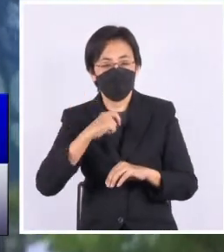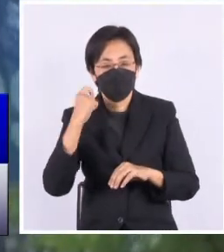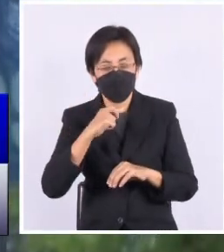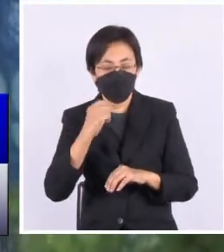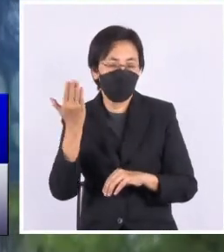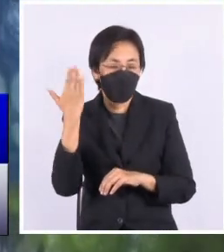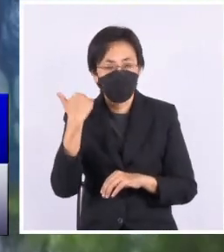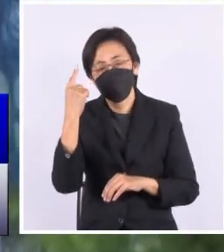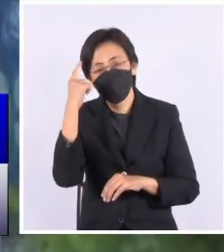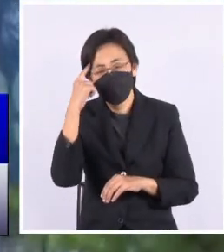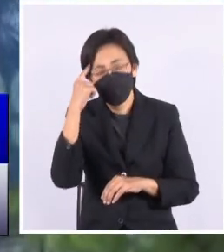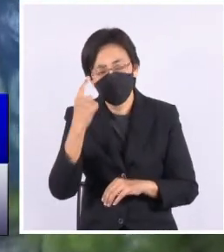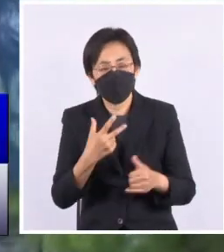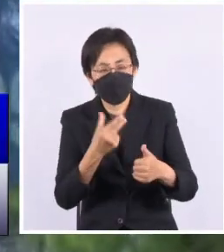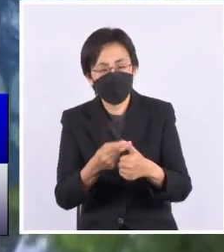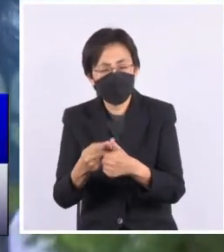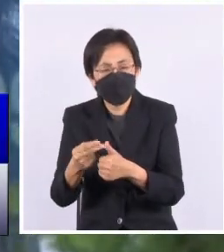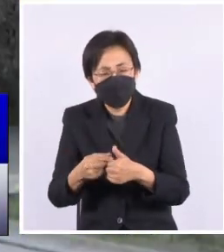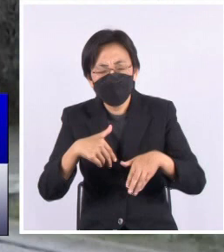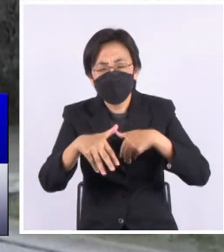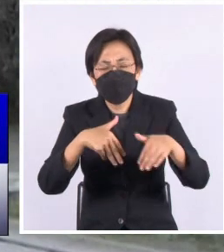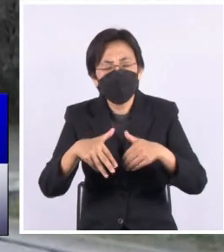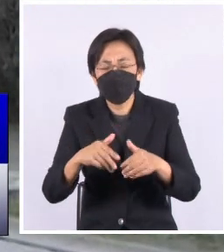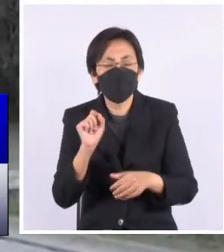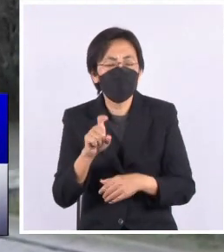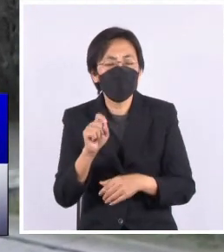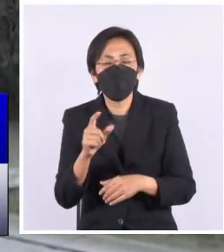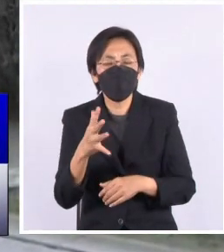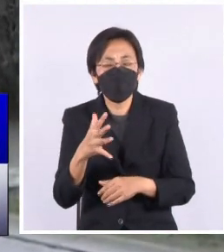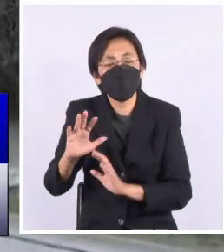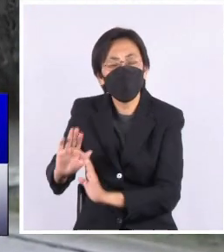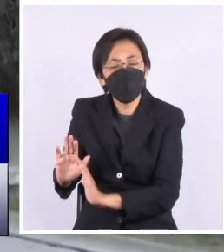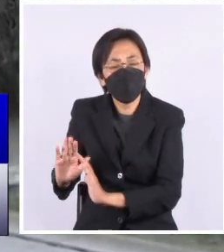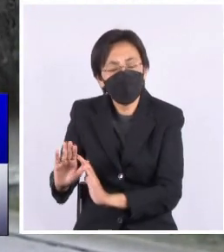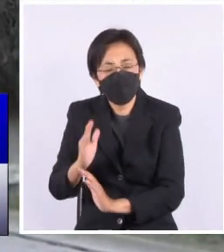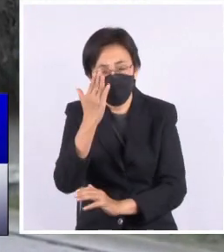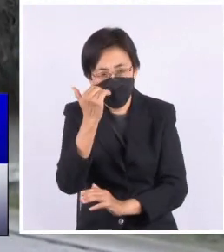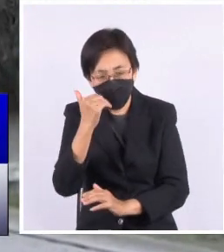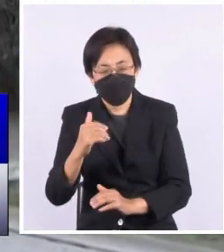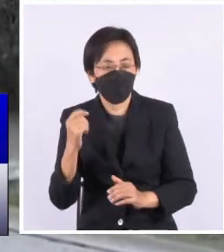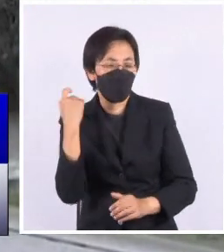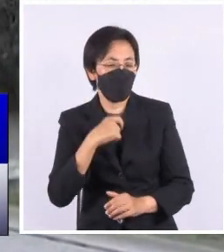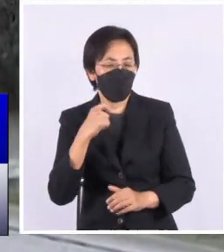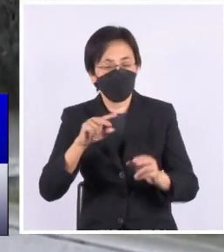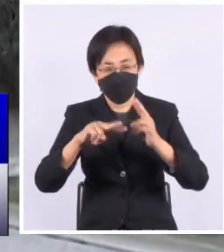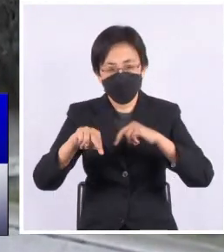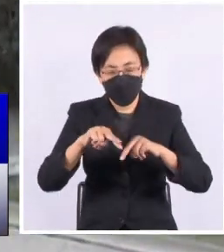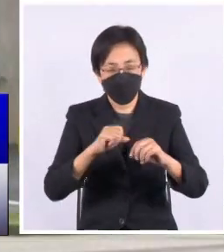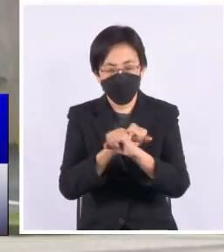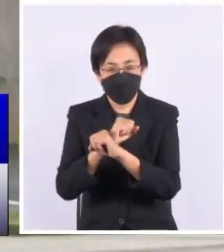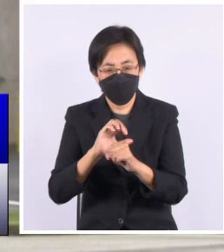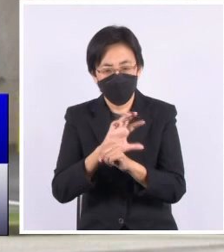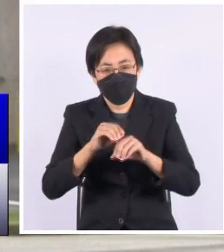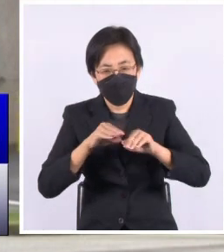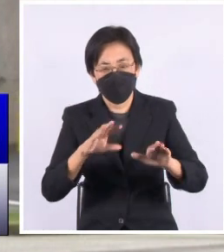ขนาดนั้นก็มองว่าการเร่งฉีดวัคซีนที่ประชาชนยังไม่ใช่เรื่องเร่งด่วนเพราะว่าช่วงเวลานั้นกลับฮ่องกงสามารถควบคุมการแพร่ระบาดได้